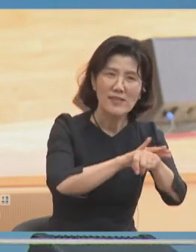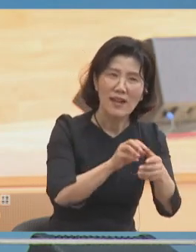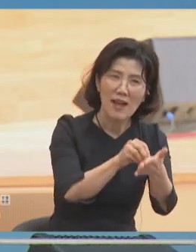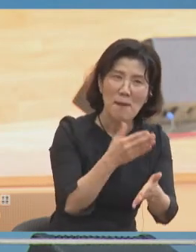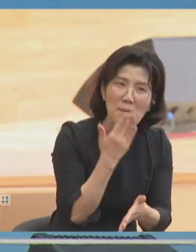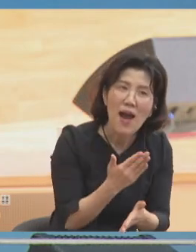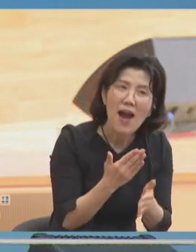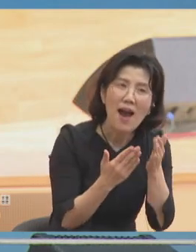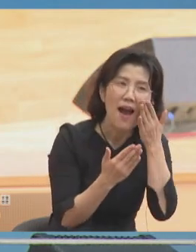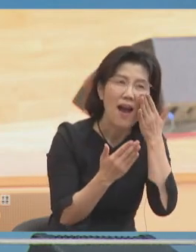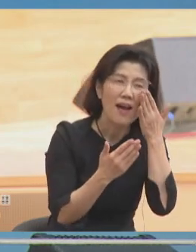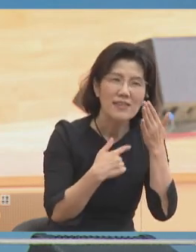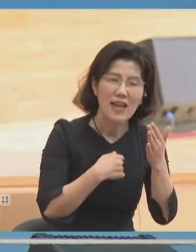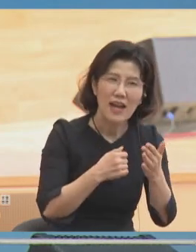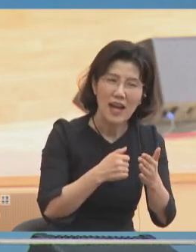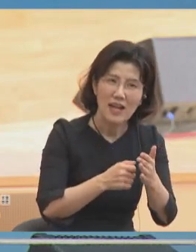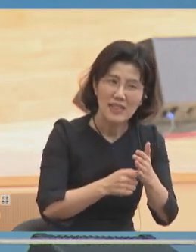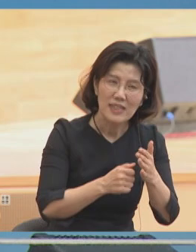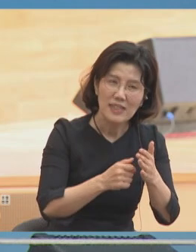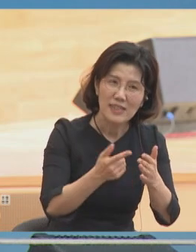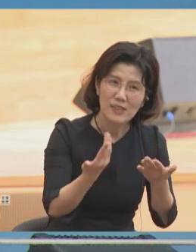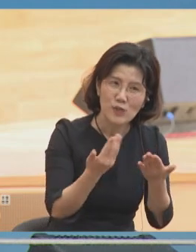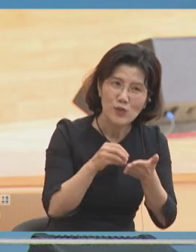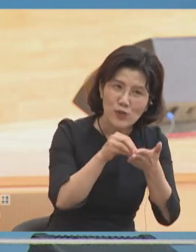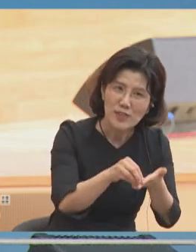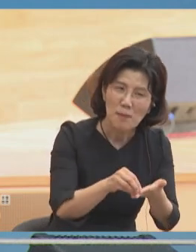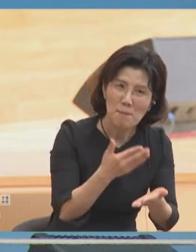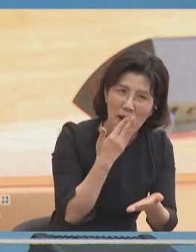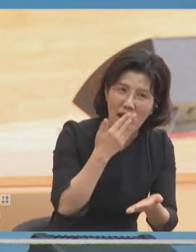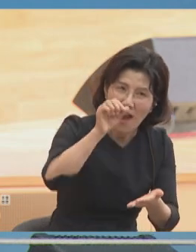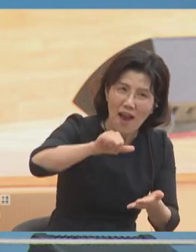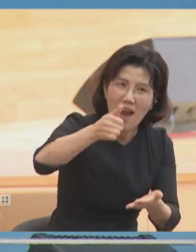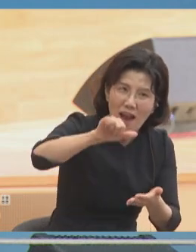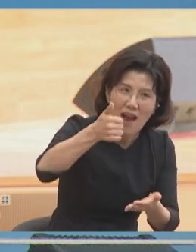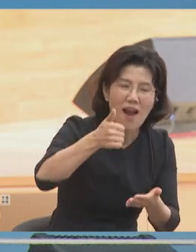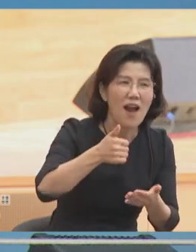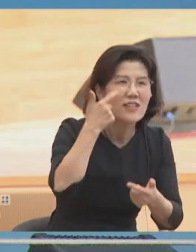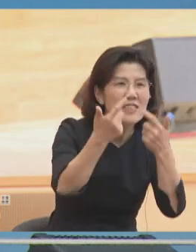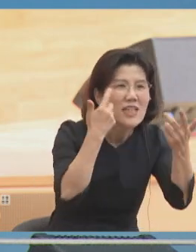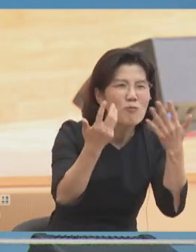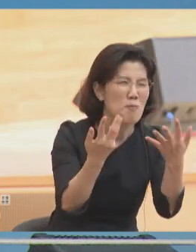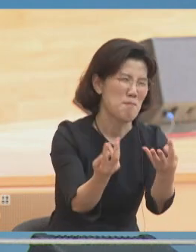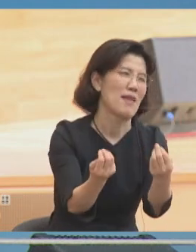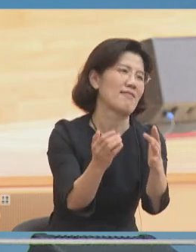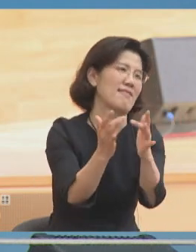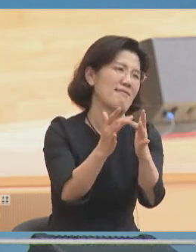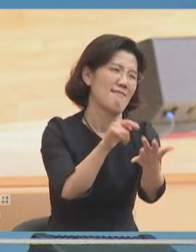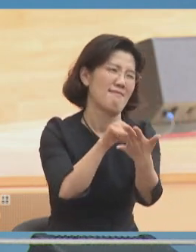있는지 취업이 가능한지 하루에 수백개씩 또 질문이 올라옵니다